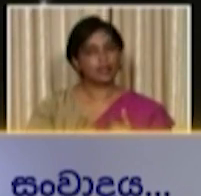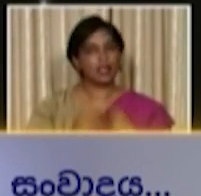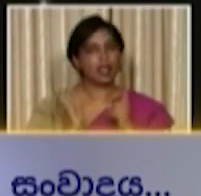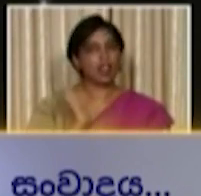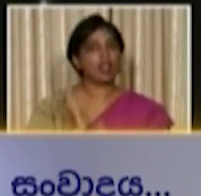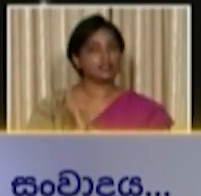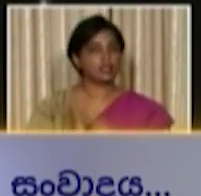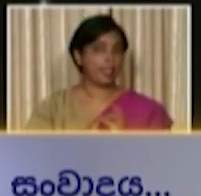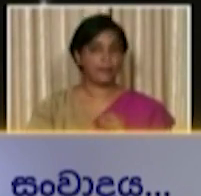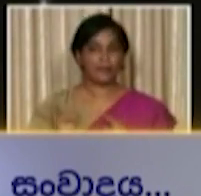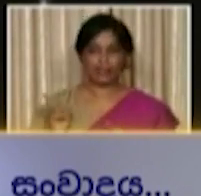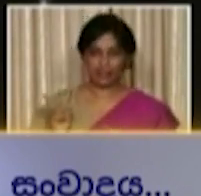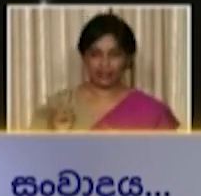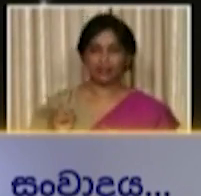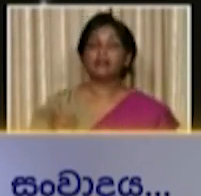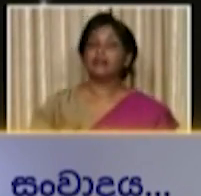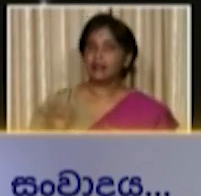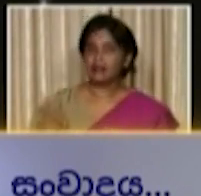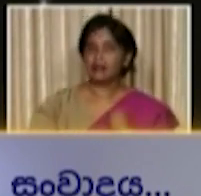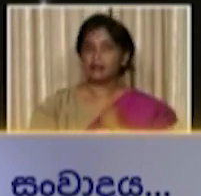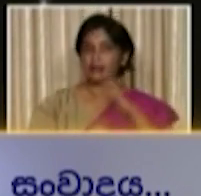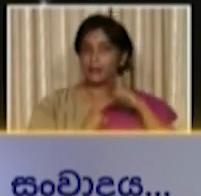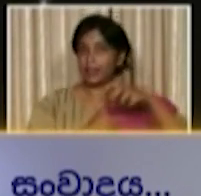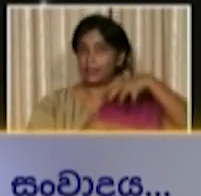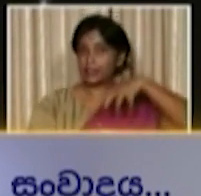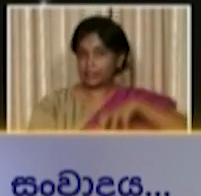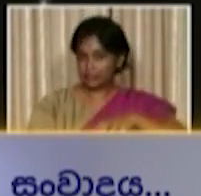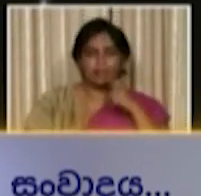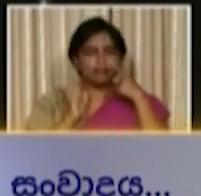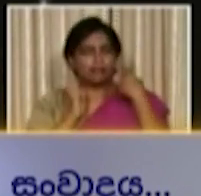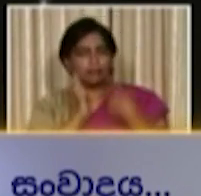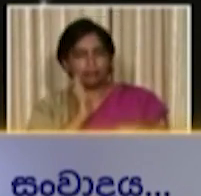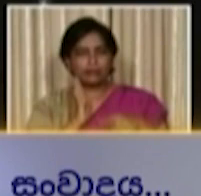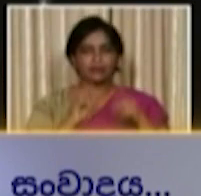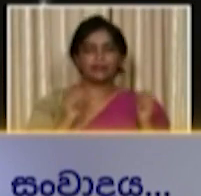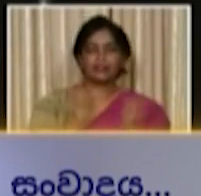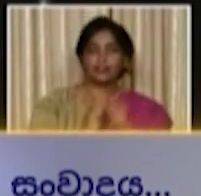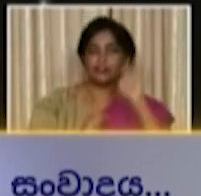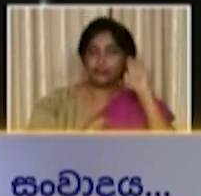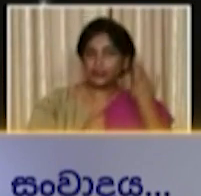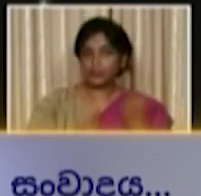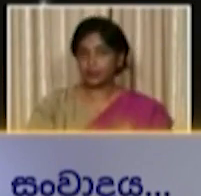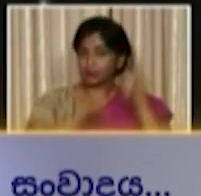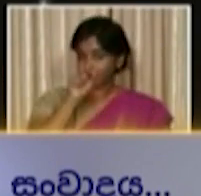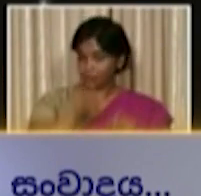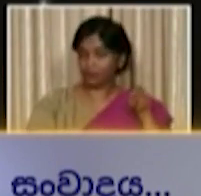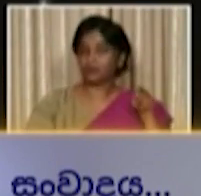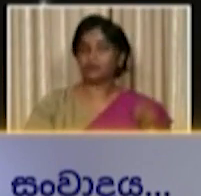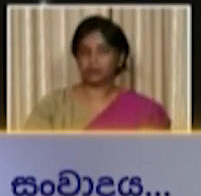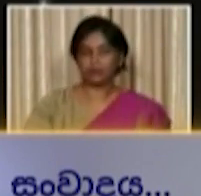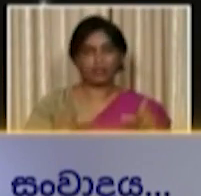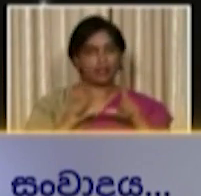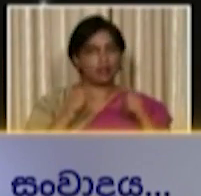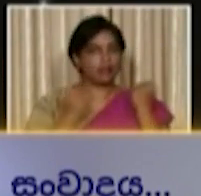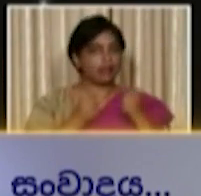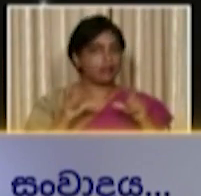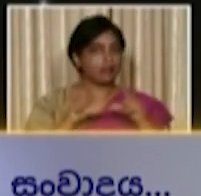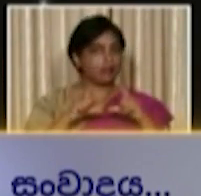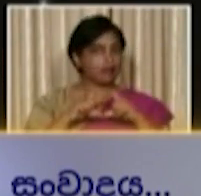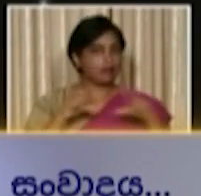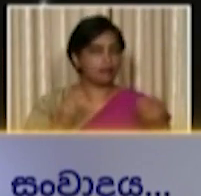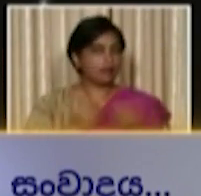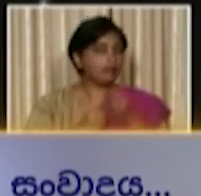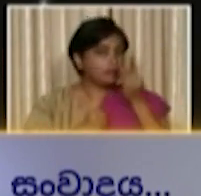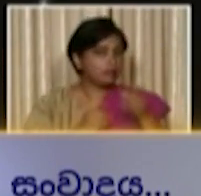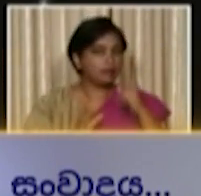තලගියවන්න රාජ්‍ය අමාත්‍යතුමා. එතුමා ගම්පහ දිස්ත්‍රික්කයේ දැන් කලකට පෙර සිට විශේෂ අවශ්‍යතා ඇති තැනැත්තන්ට බලපත්‍ර නිකුත් කිරීමේ අත්අඩංගුව